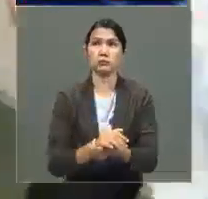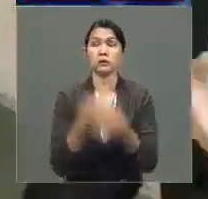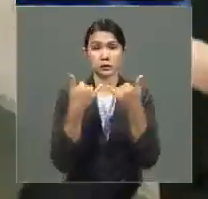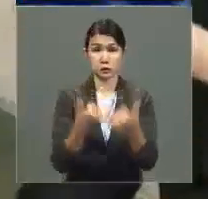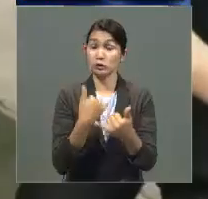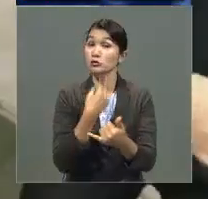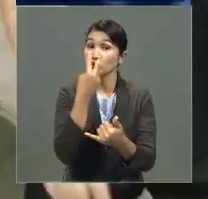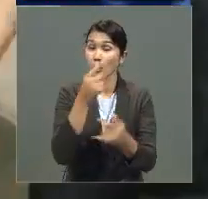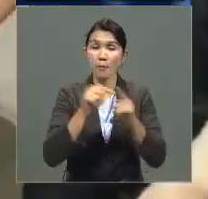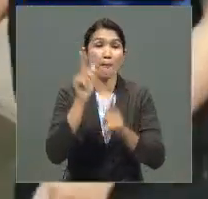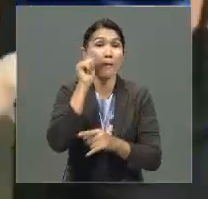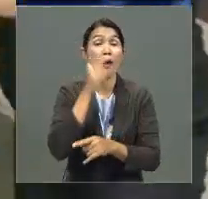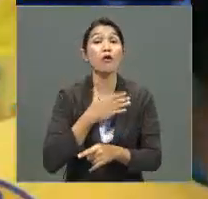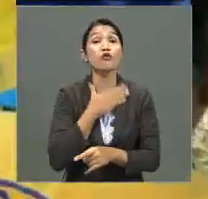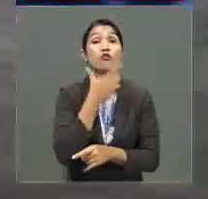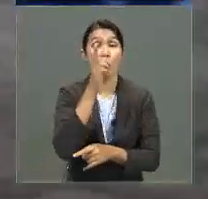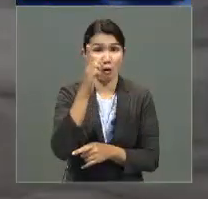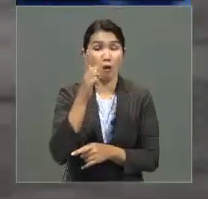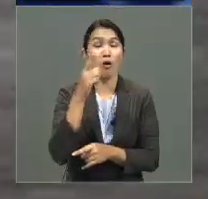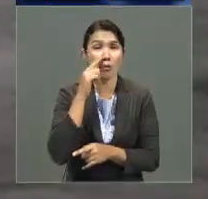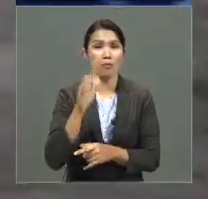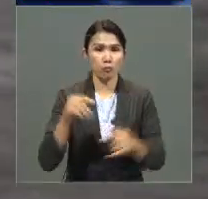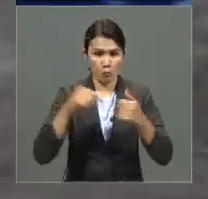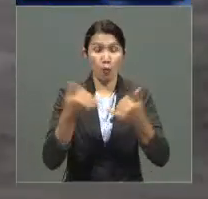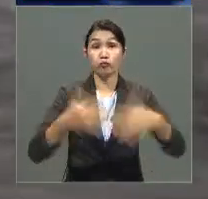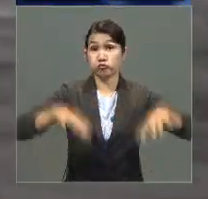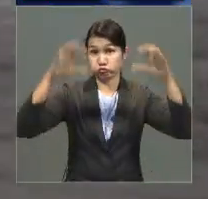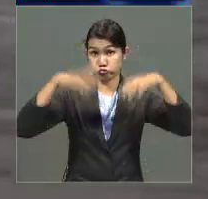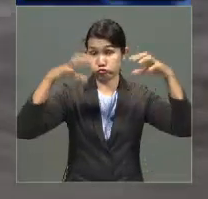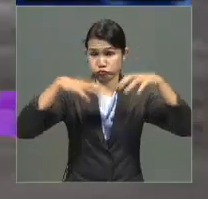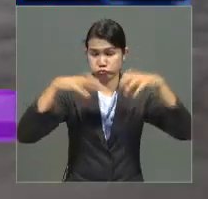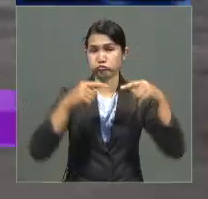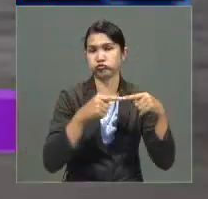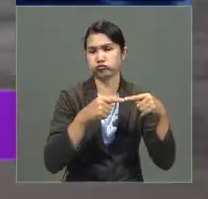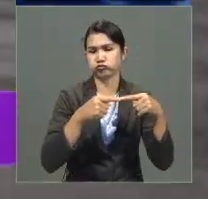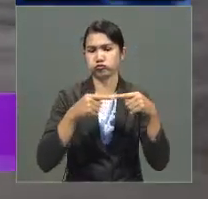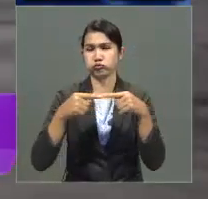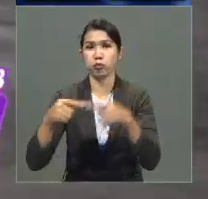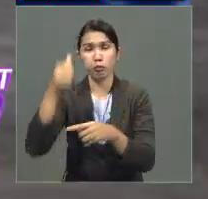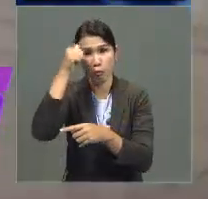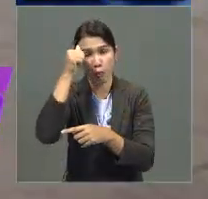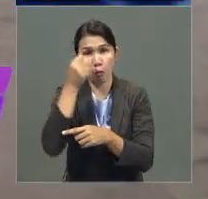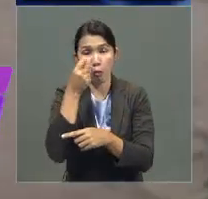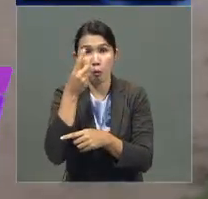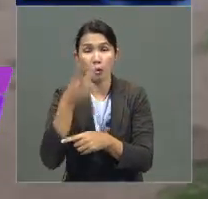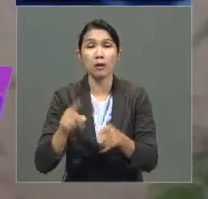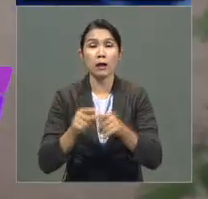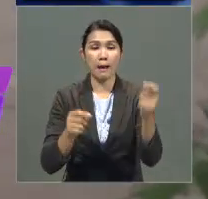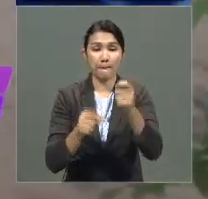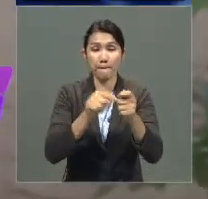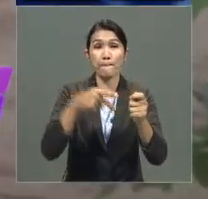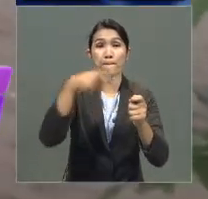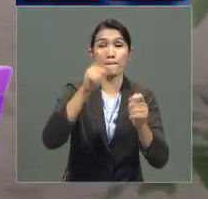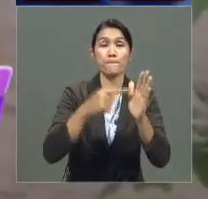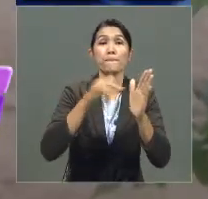ดูที่แม่ฮ่องสอนบ้างฮะ แม่ฮ่องสอนนี่ก็มีฝนตกต่อเนื่องมาหลายวันนะคะแล้วก็ทำให้เกิดน้ำหลากในอำเภอปายแล้วก็อำเ